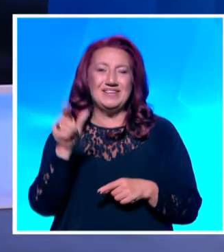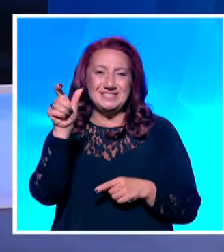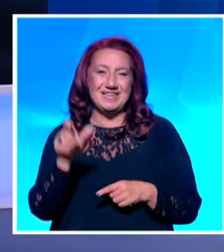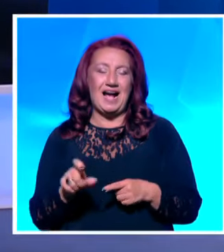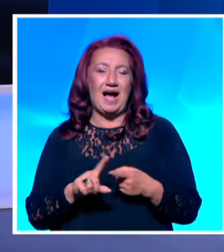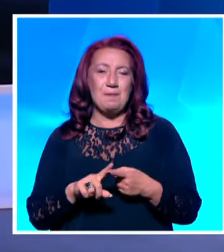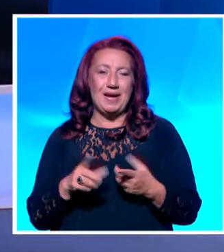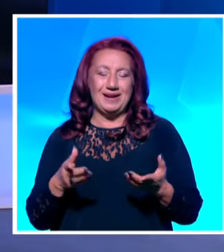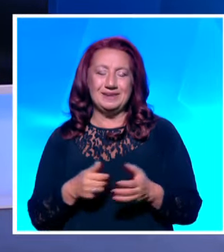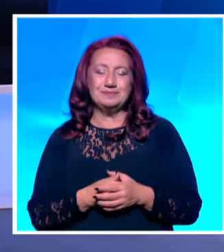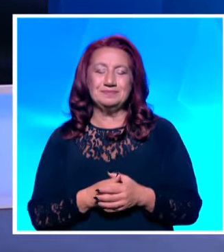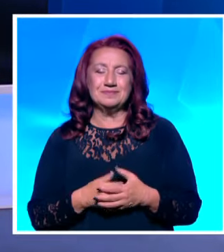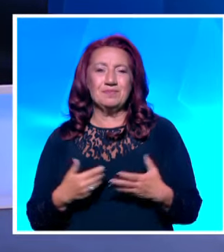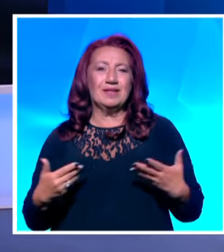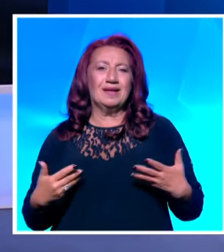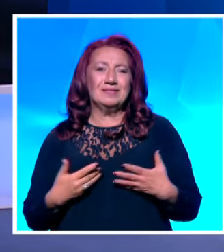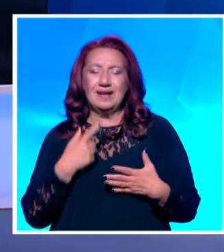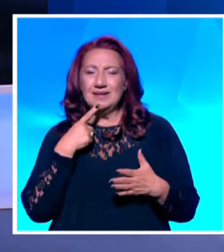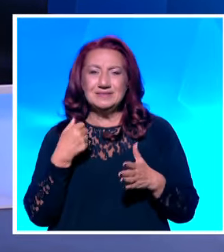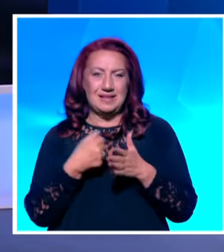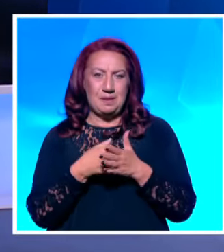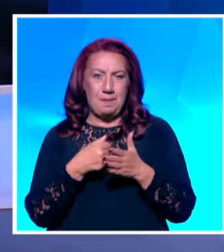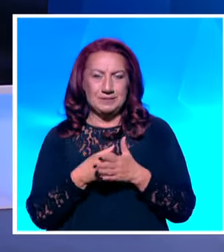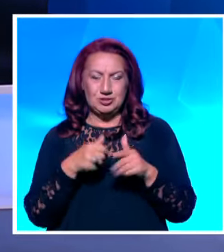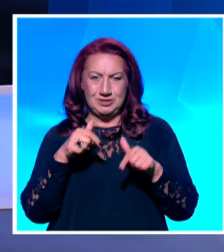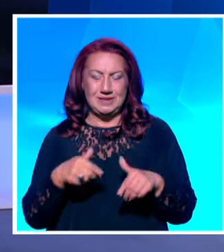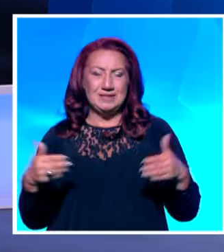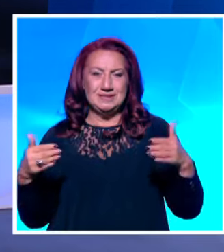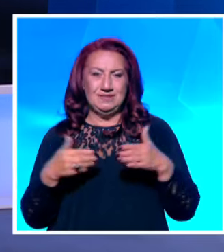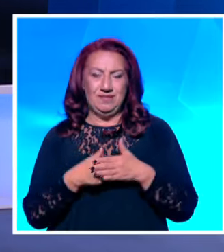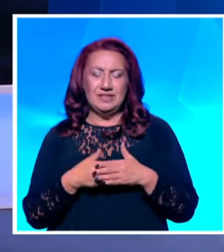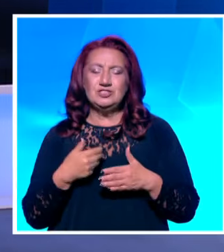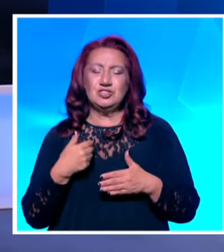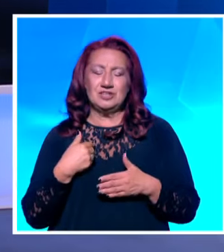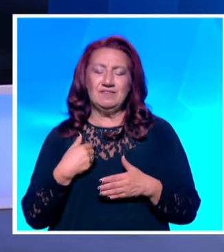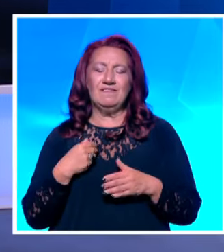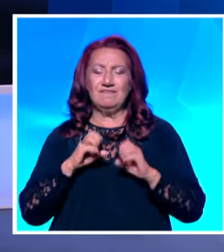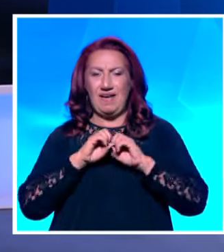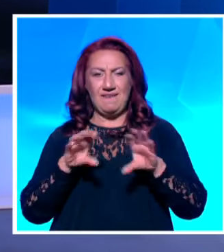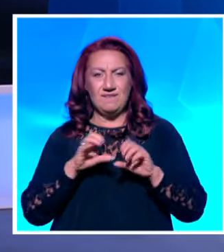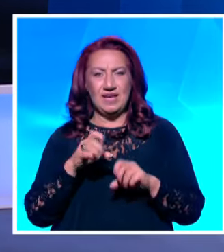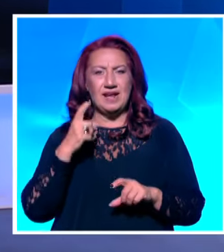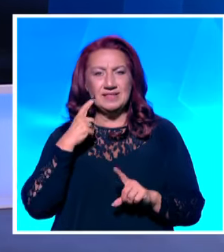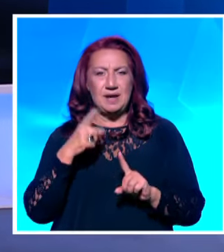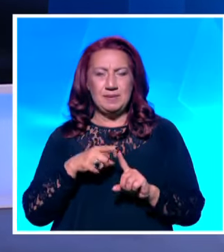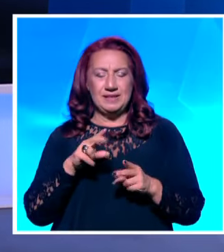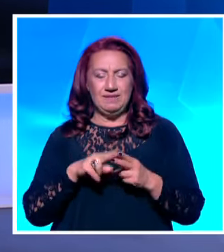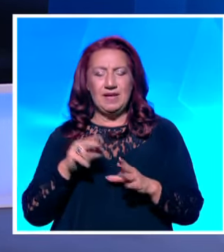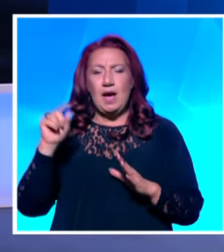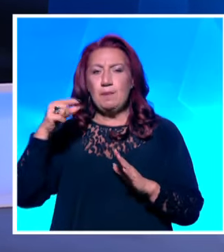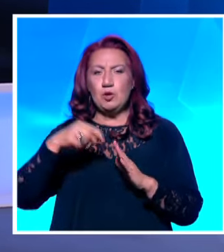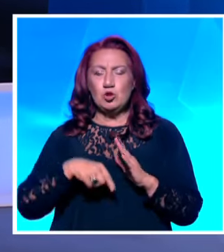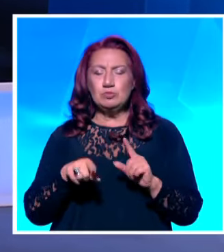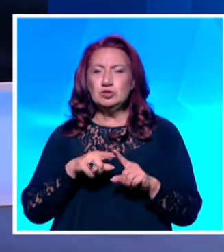Зрелищни сблъсъци от Шампионската лига ви очакват тази вечер в ефира на BTV Media Group. Подробностите от водещия на студиото Илия Илиев.